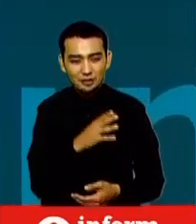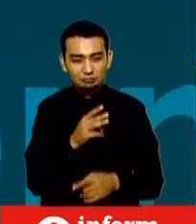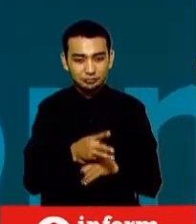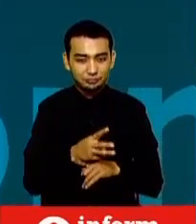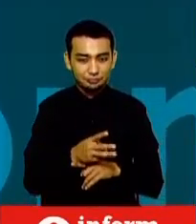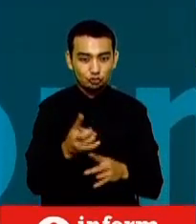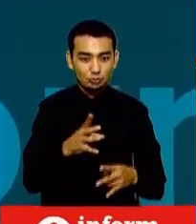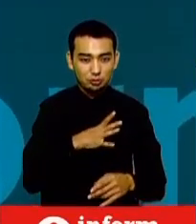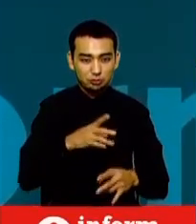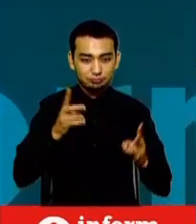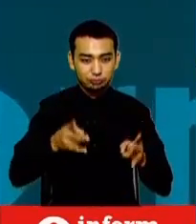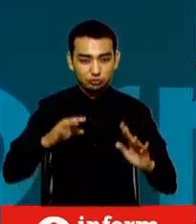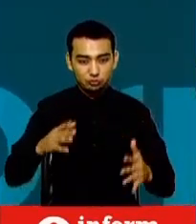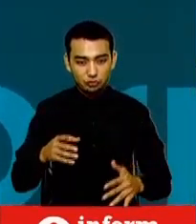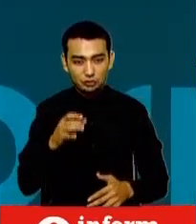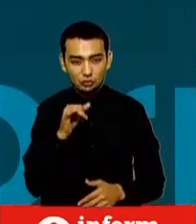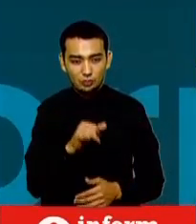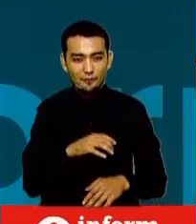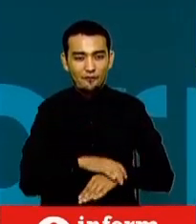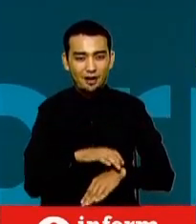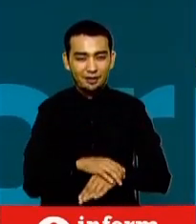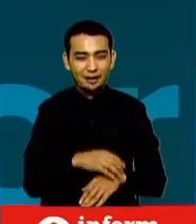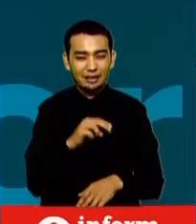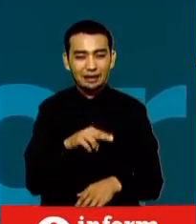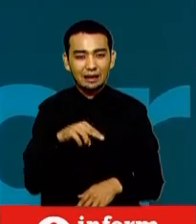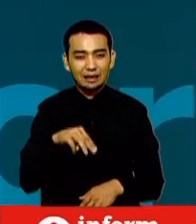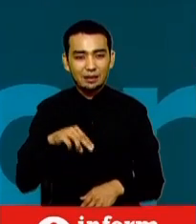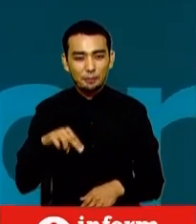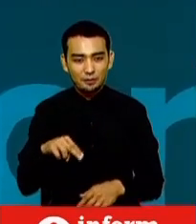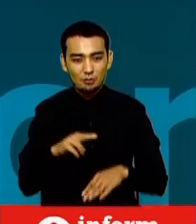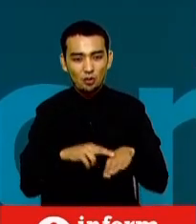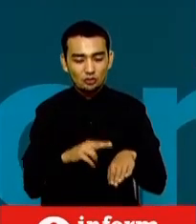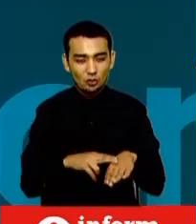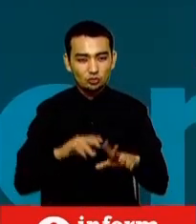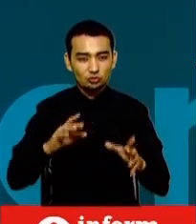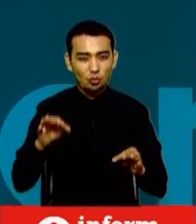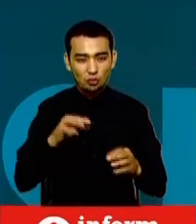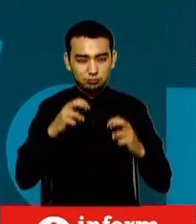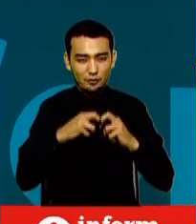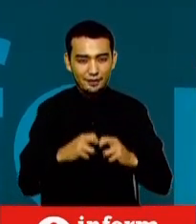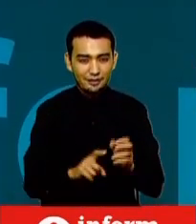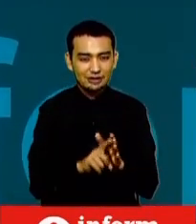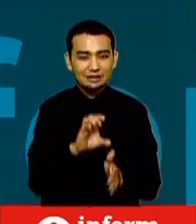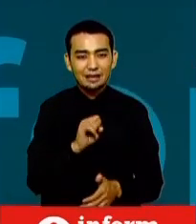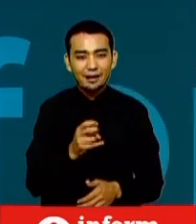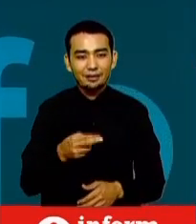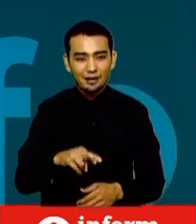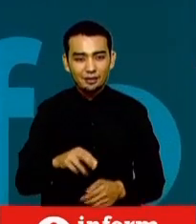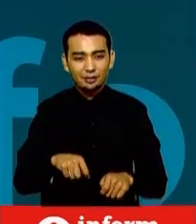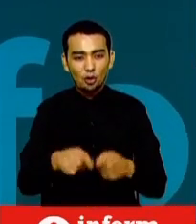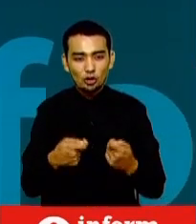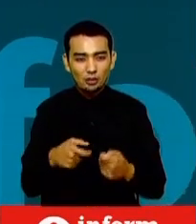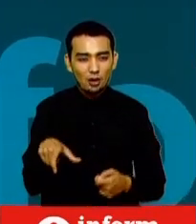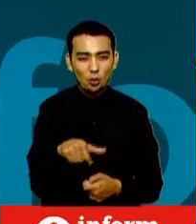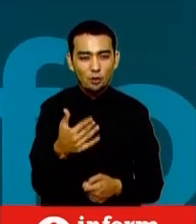зафиксировать происшествие, говорят очевидцы. По факту ДТП с участием полицейского проводится расследование по статье «Нарушение правил